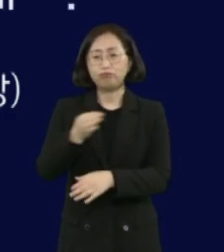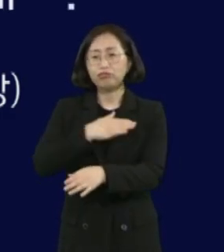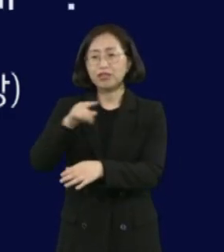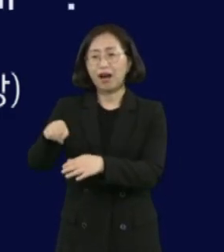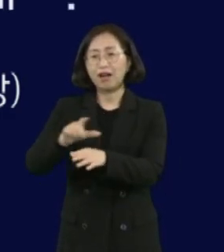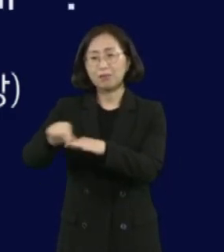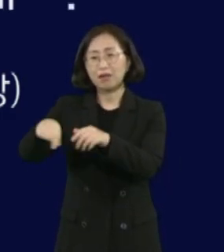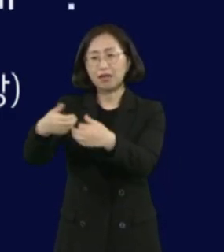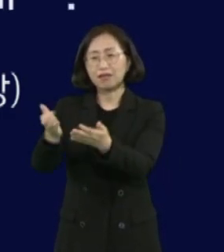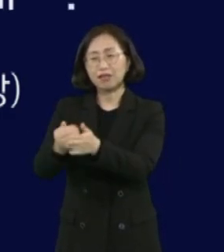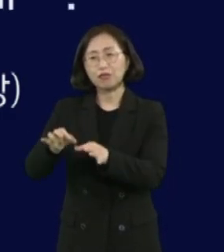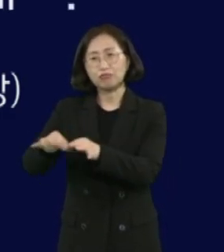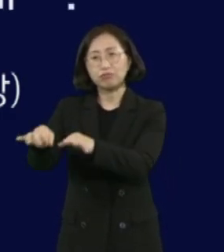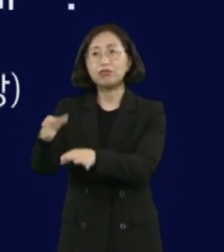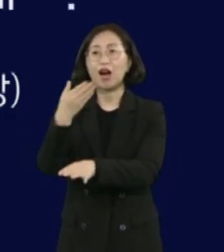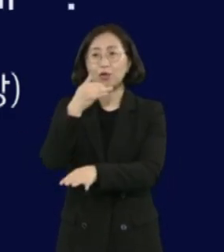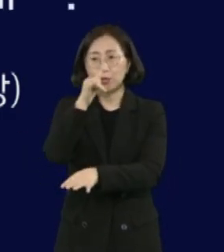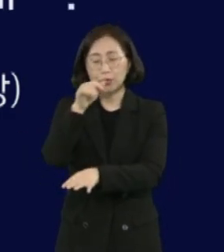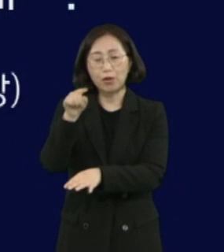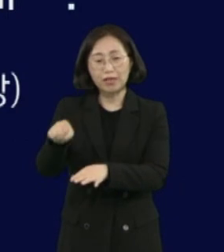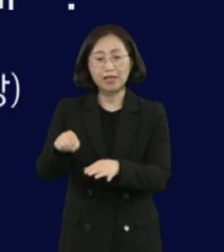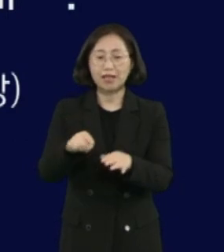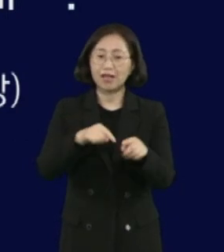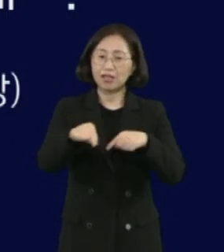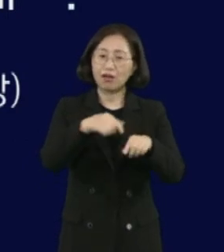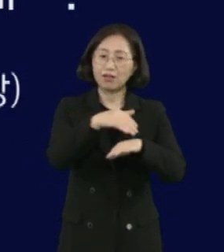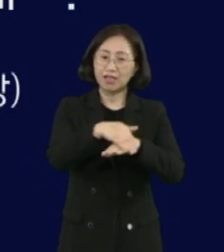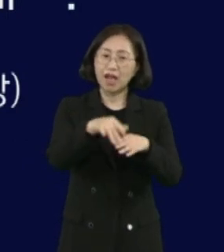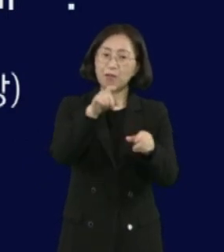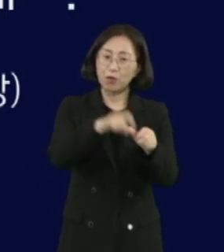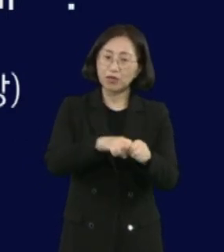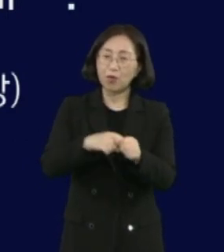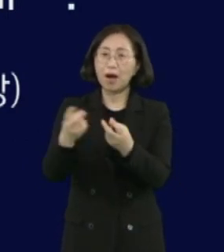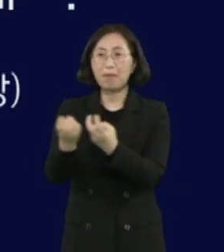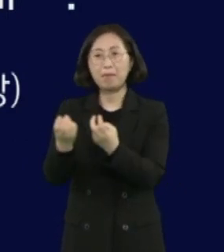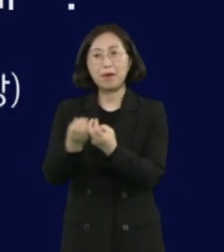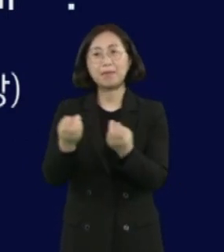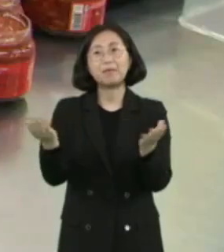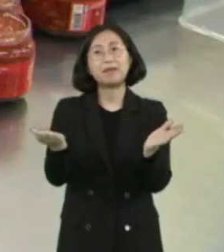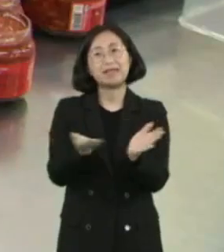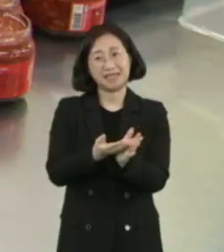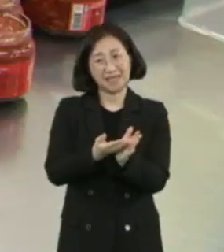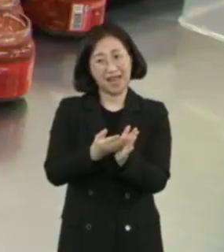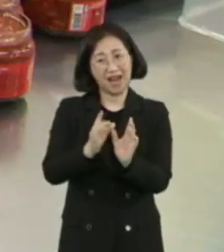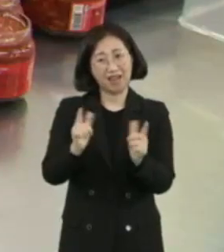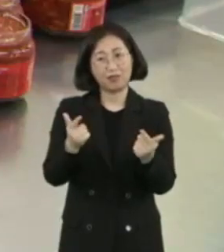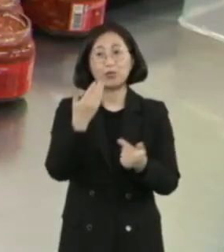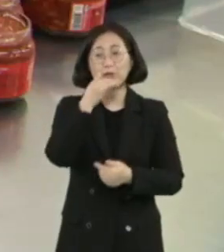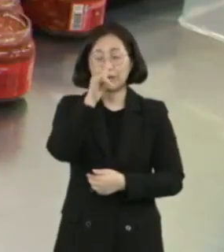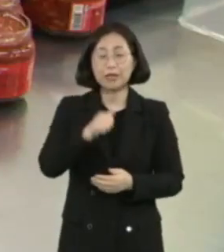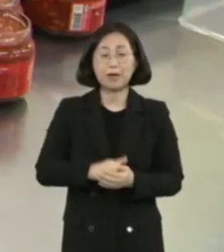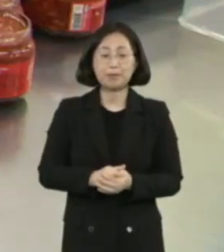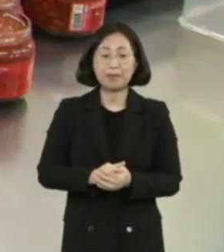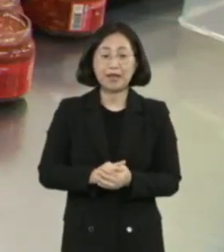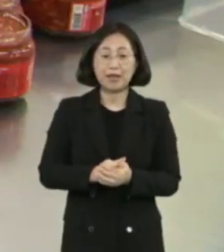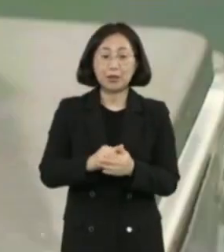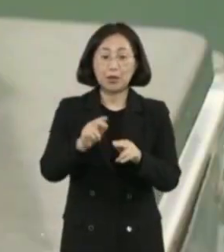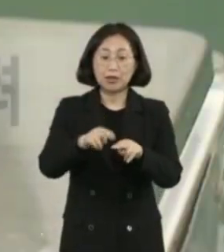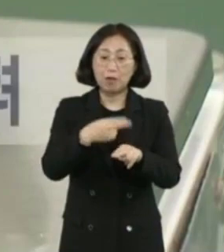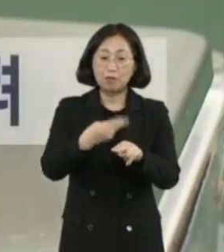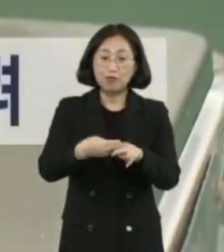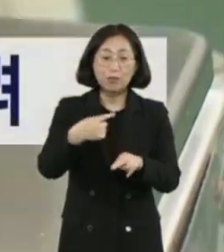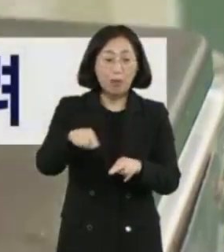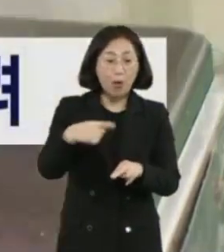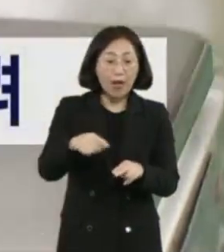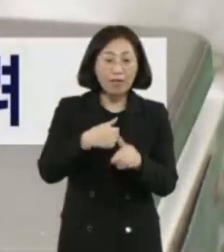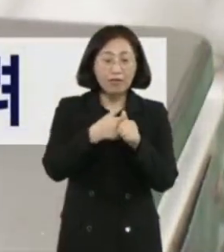지역으로 간다는 보장이 없는 거죠. 그 이 정책 목적하고 정책 수단이 일치를 하지 않는다는 게. 또 답례품이 무엇이냐에 따라